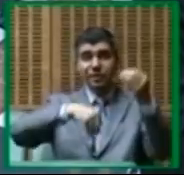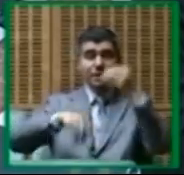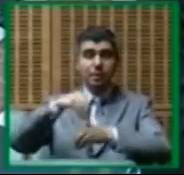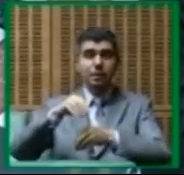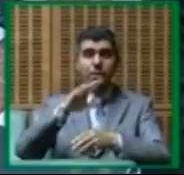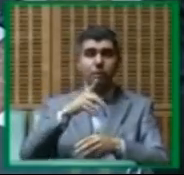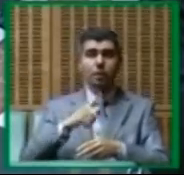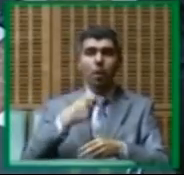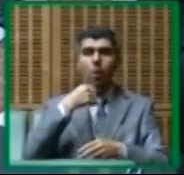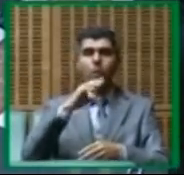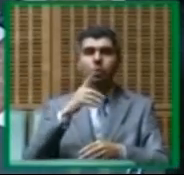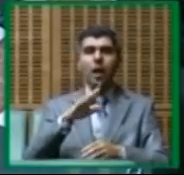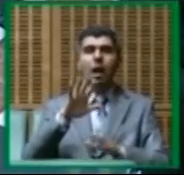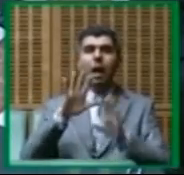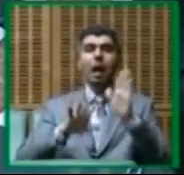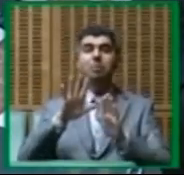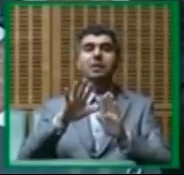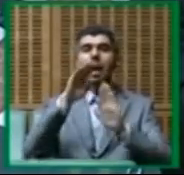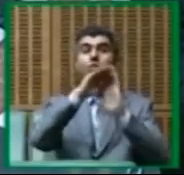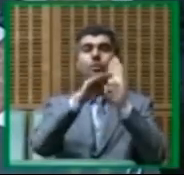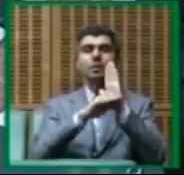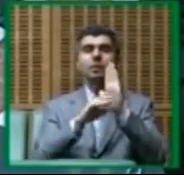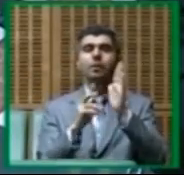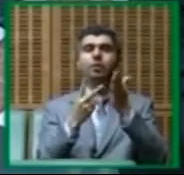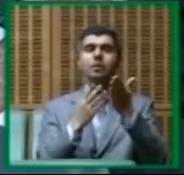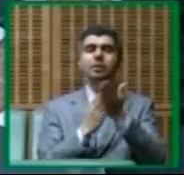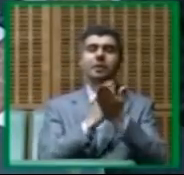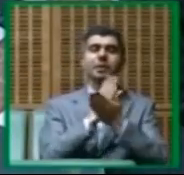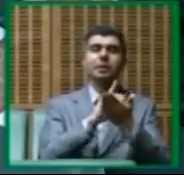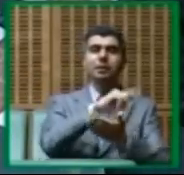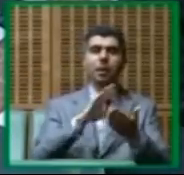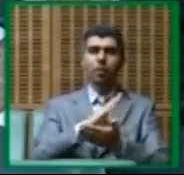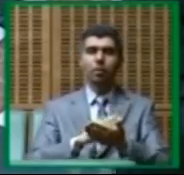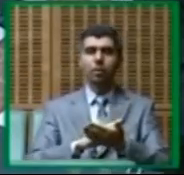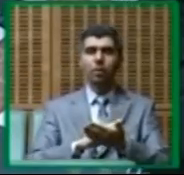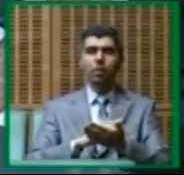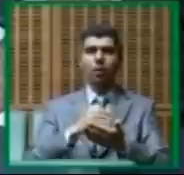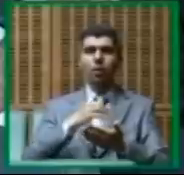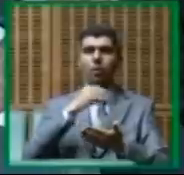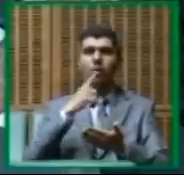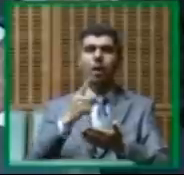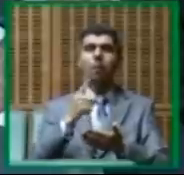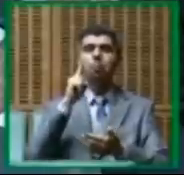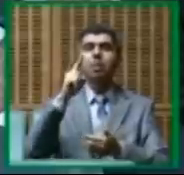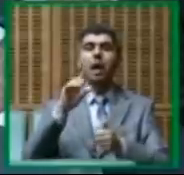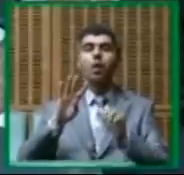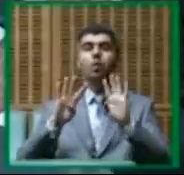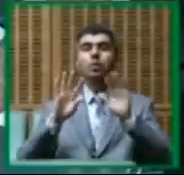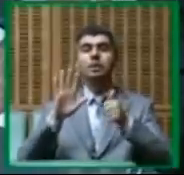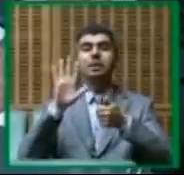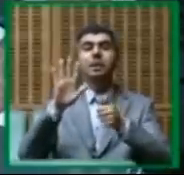نعطي 15 إجراء بالعناوين. أولا مواصلة المجهود ديال الاستثمار العمومي 186 مليار درهم هذه